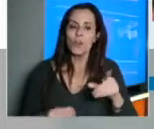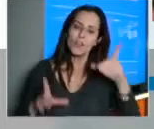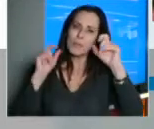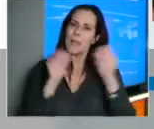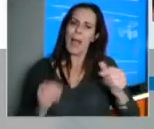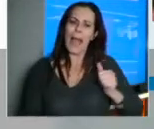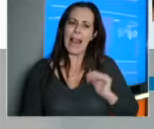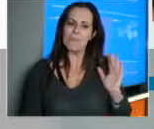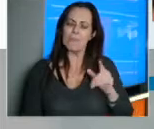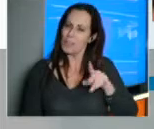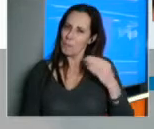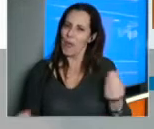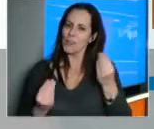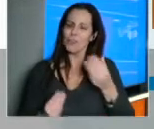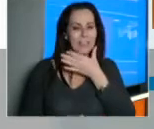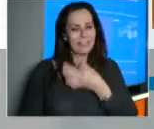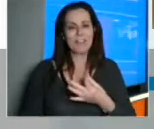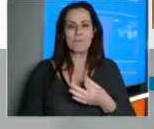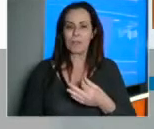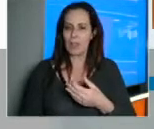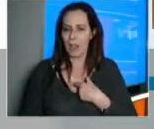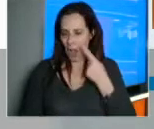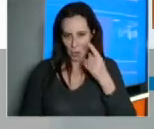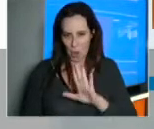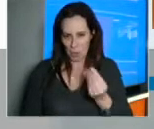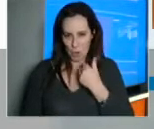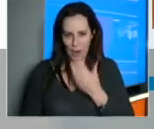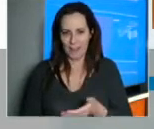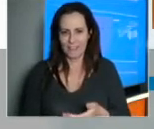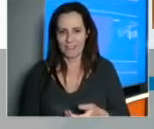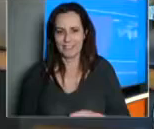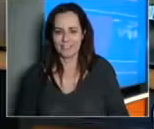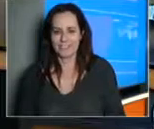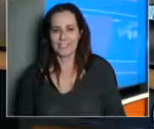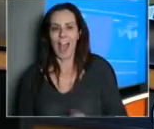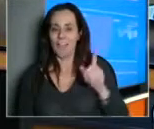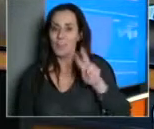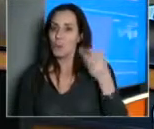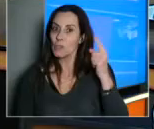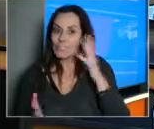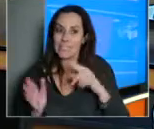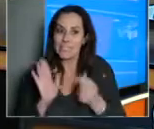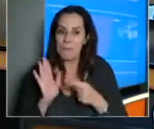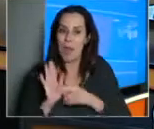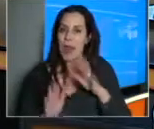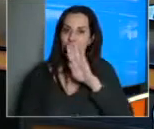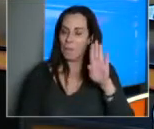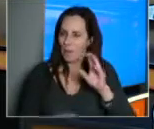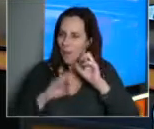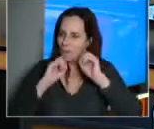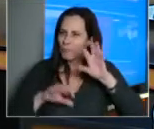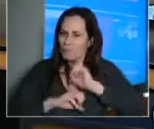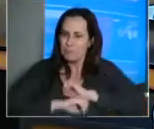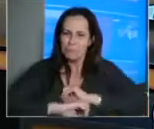כשהוא מצלם עם חיילים, יש בזה משהו חינני, אני לא רואה בזה פסול. לא, אגב, זה מצחיק, אבל לא רואה בזה פסול. אבל יש עוד סיבה, אגב, למה נתניהו שחרר את